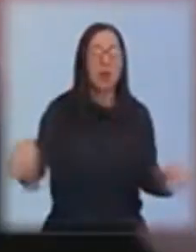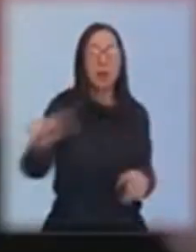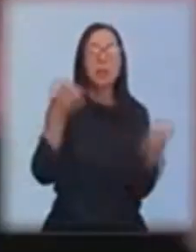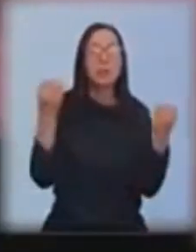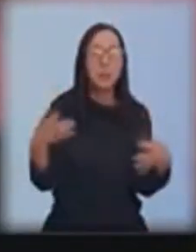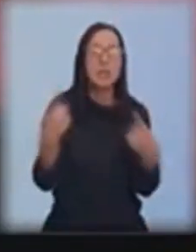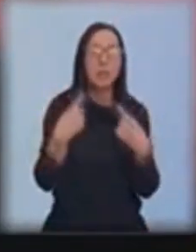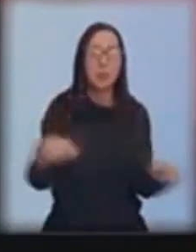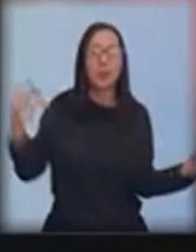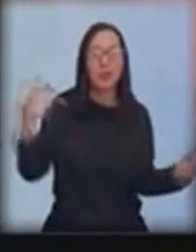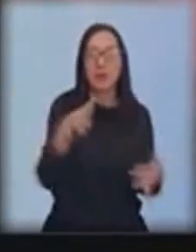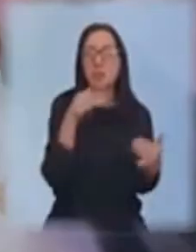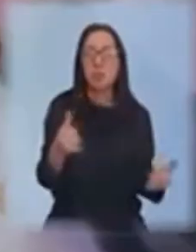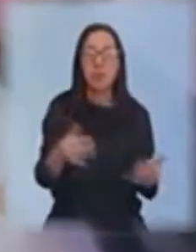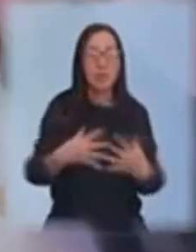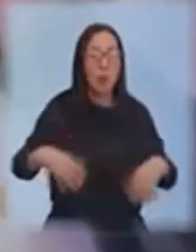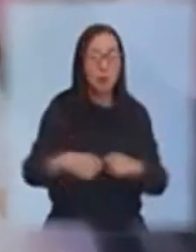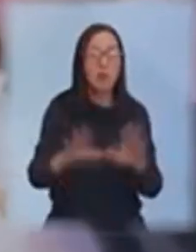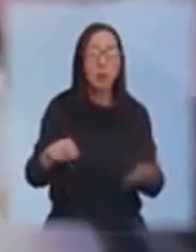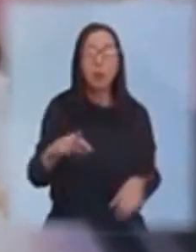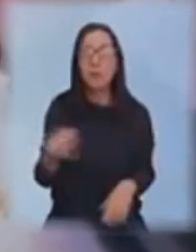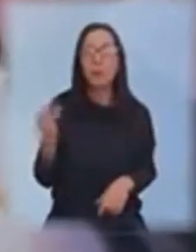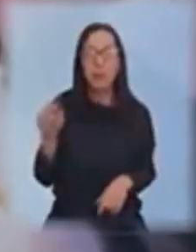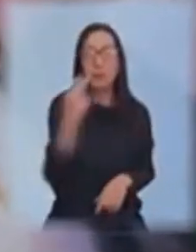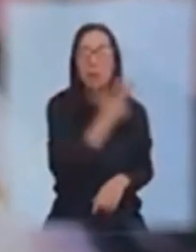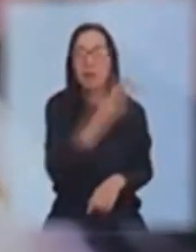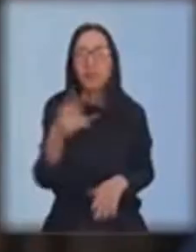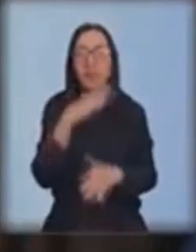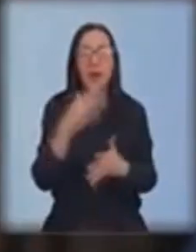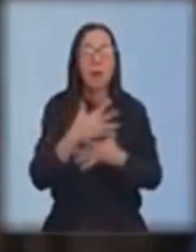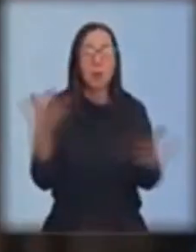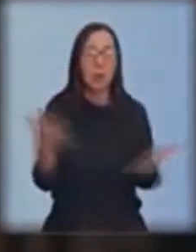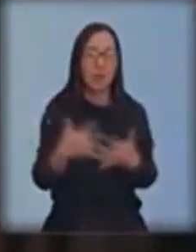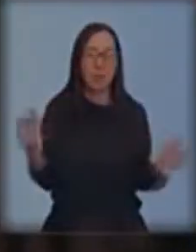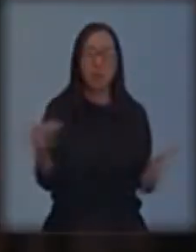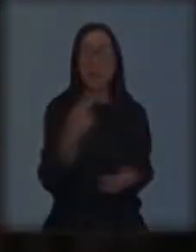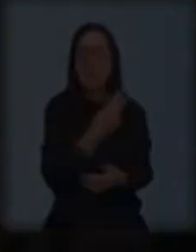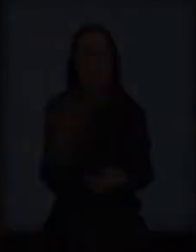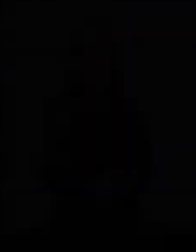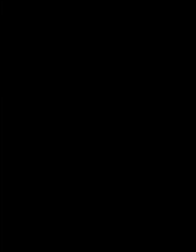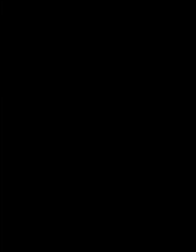Они другие для современного общества только потому, что видят гораздо больше и смотрят намного глубже.